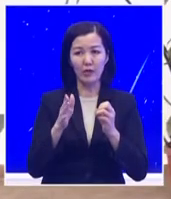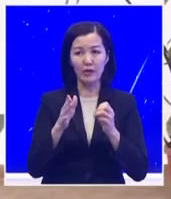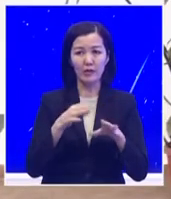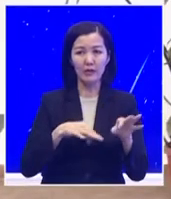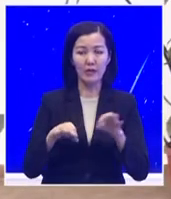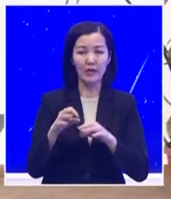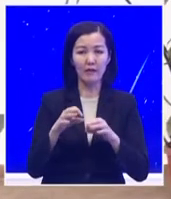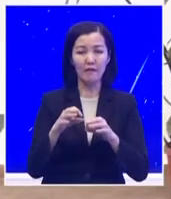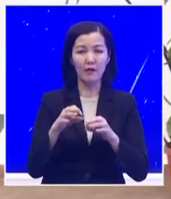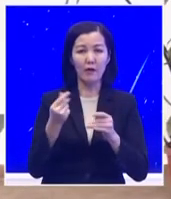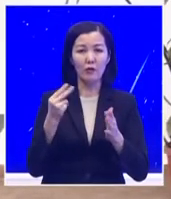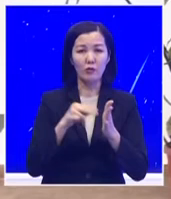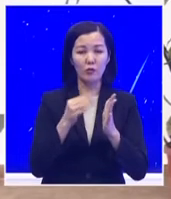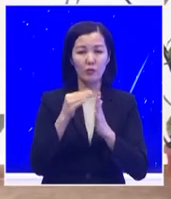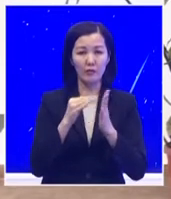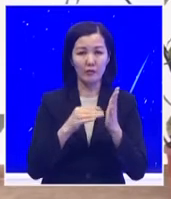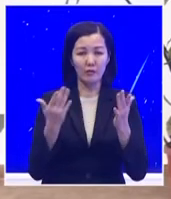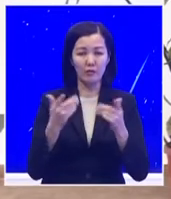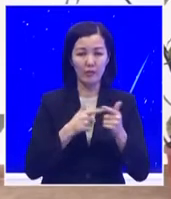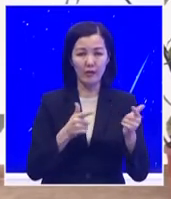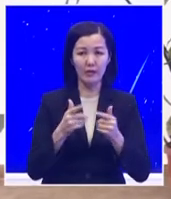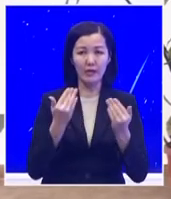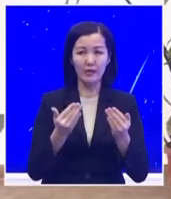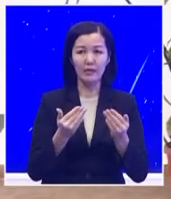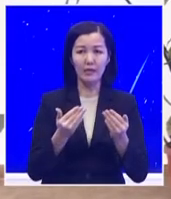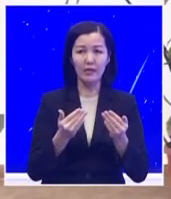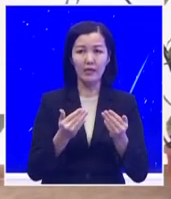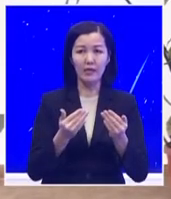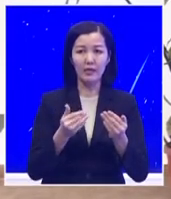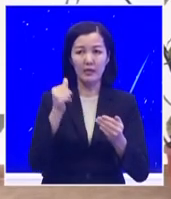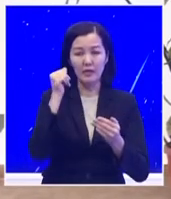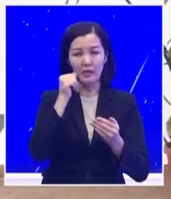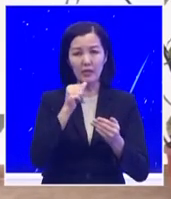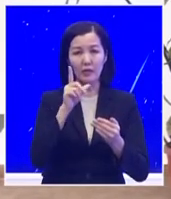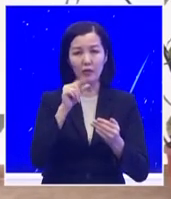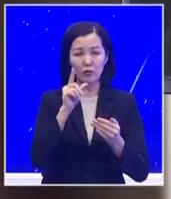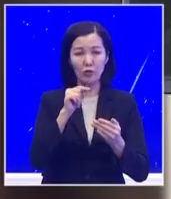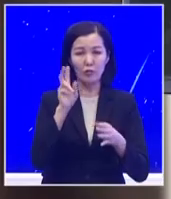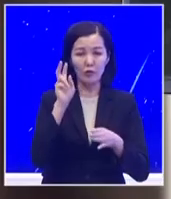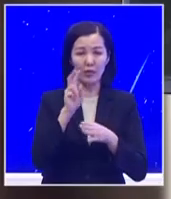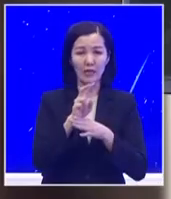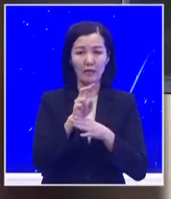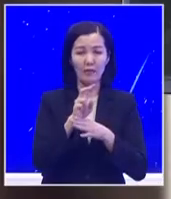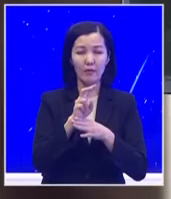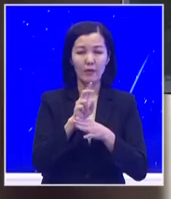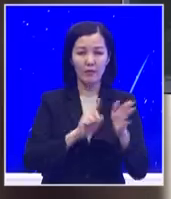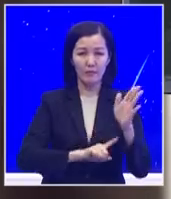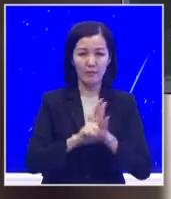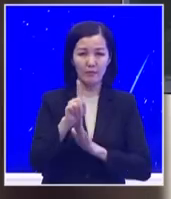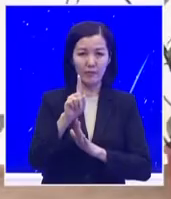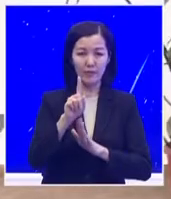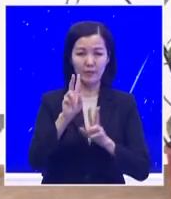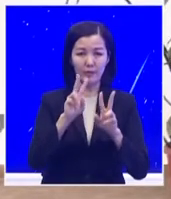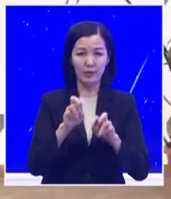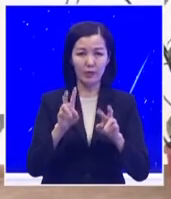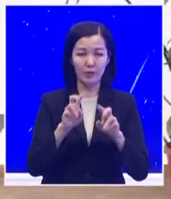тарифі бар. Осы дүйсенбі күні мен қазір командировкада болам. Ертең осы дүйсенбі күні келіп, осыны қолға аламыз. Қолға